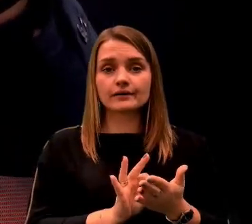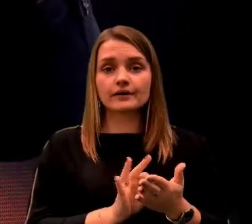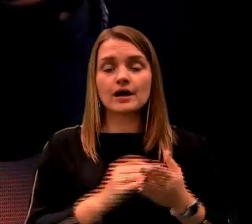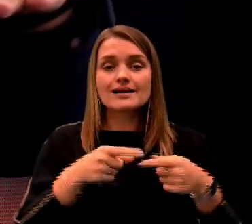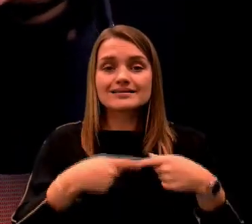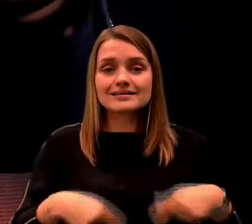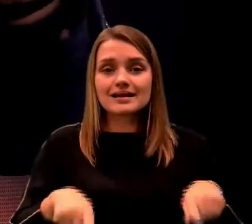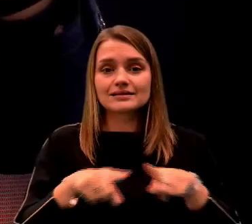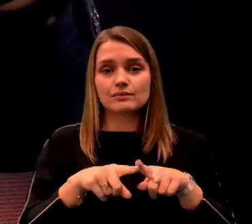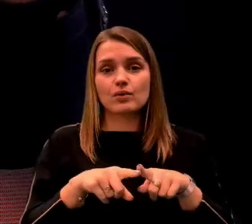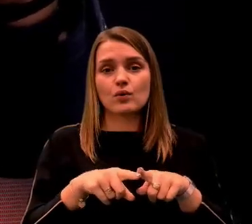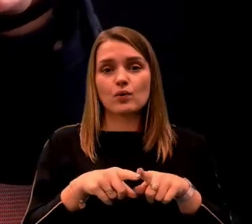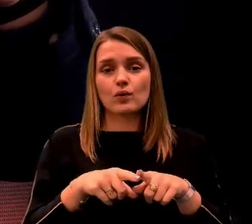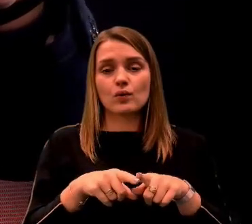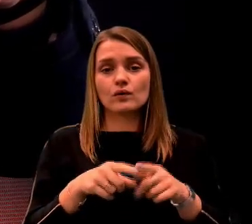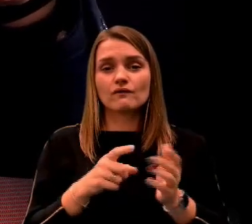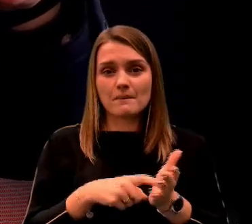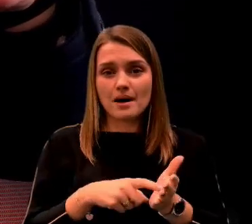zespół wymagań, jeżeli